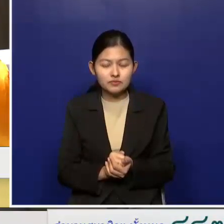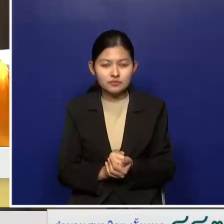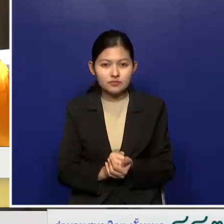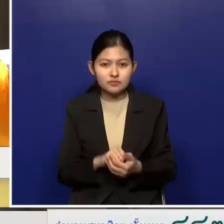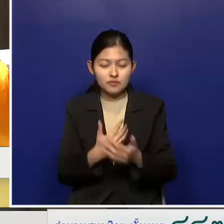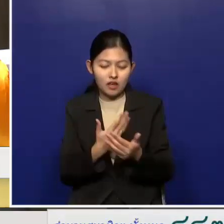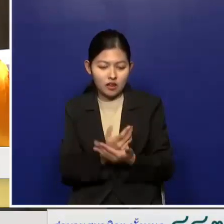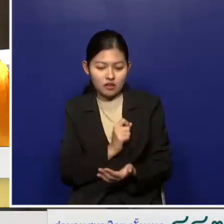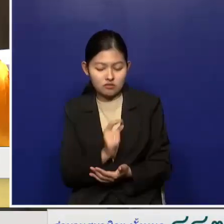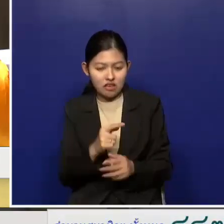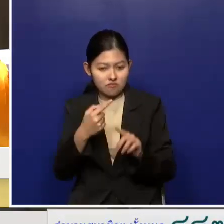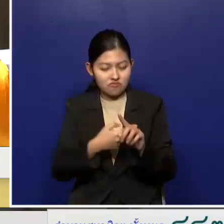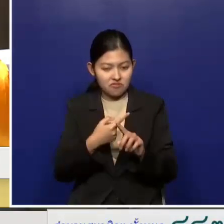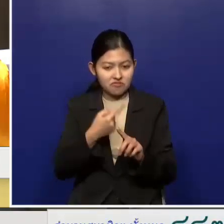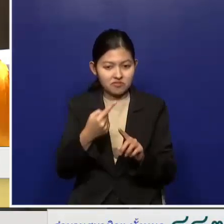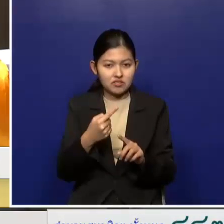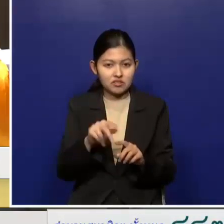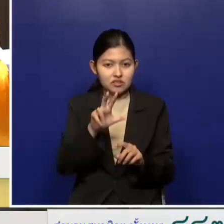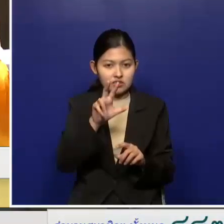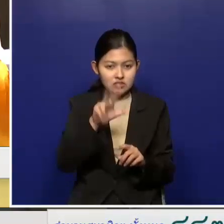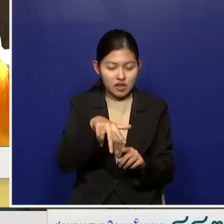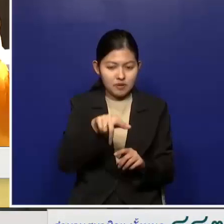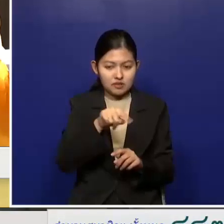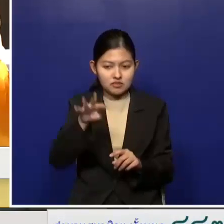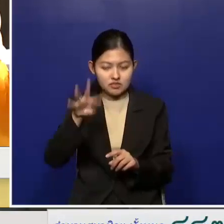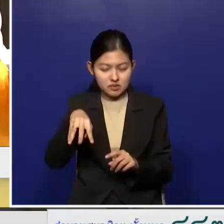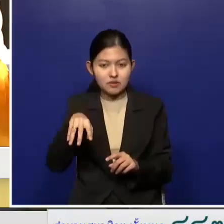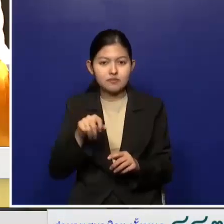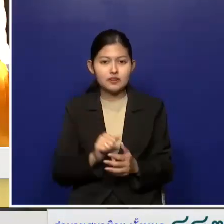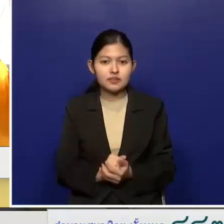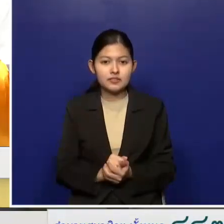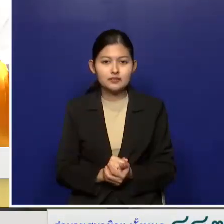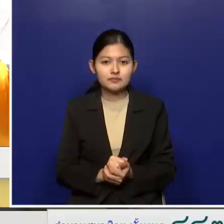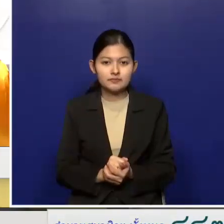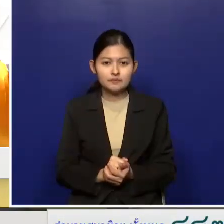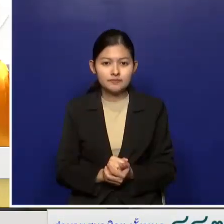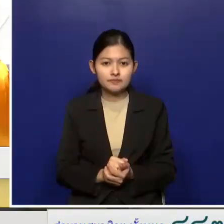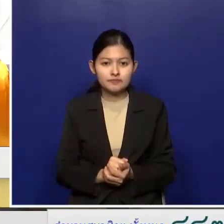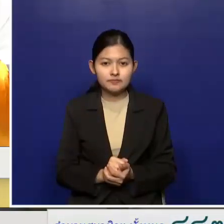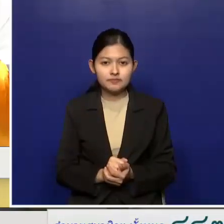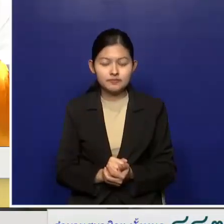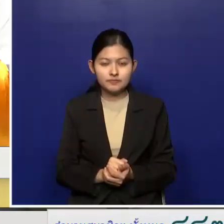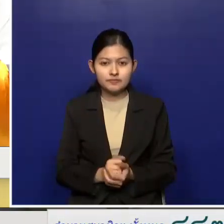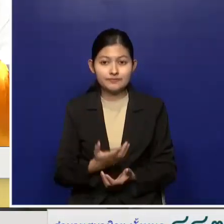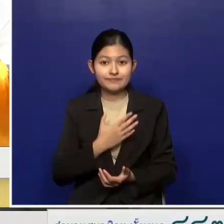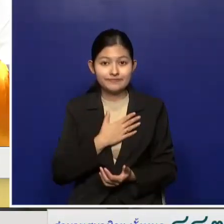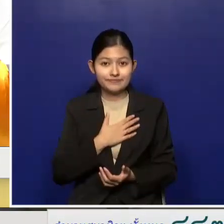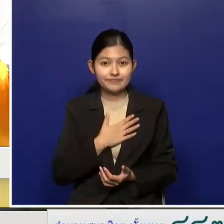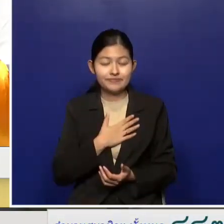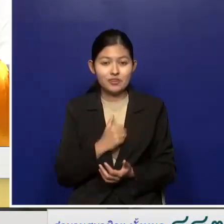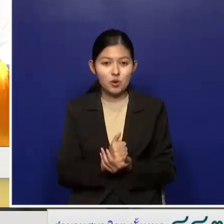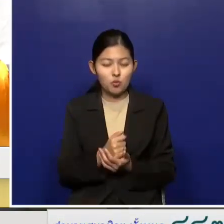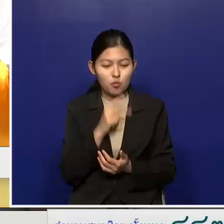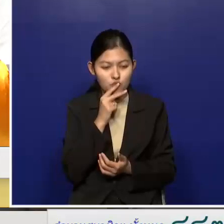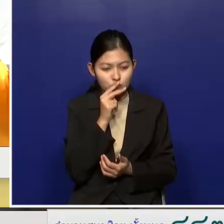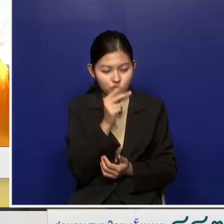าใช้จ่ายประมาณเดือนนึงเนี่ย 3-4,000 บาทเลยทีเดียวท่านประธานคะดิฉันเนี่ยเคยไปดูโครง